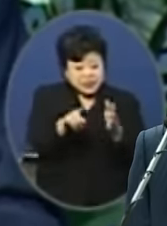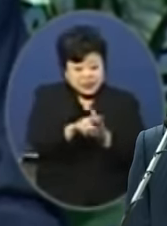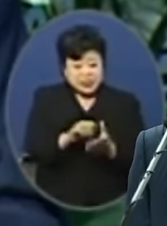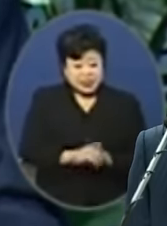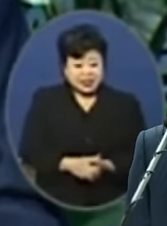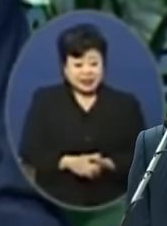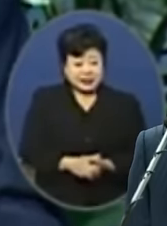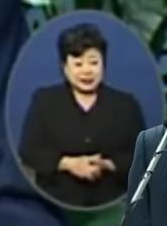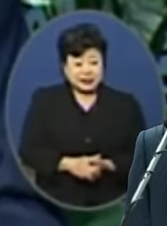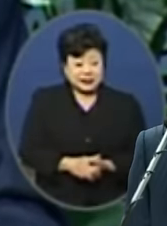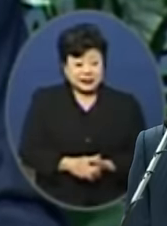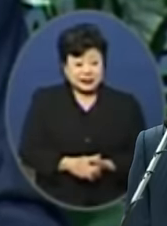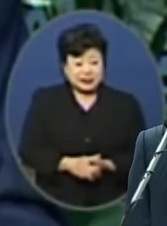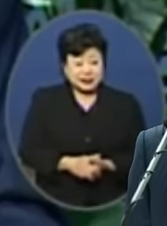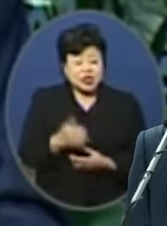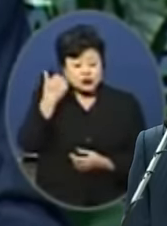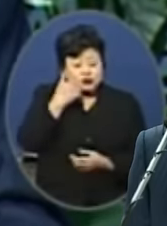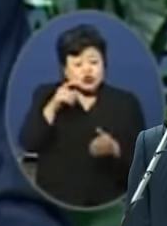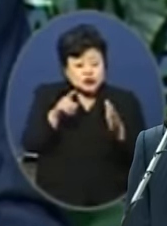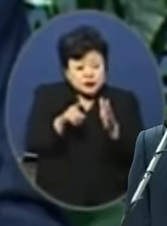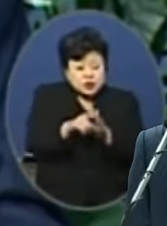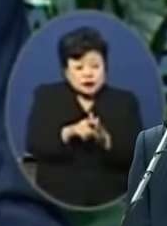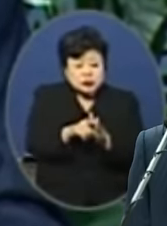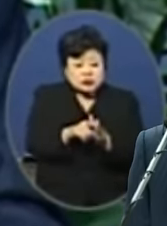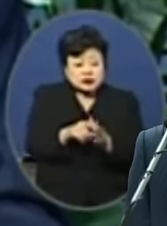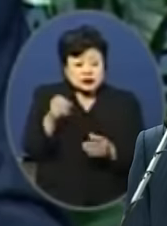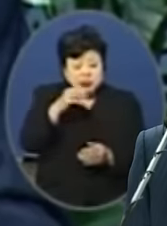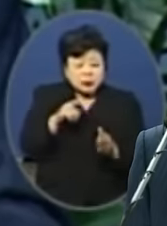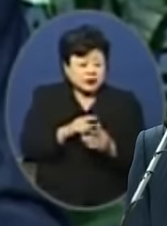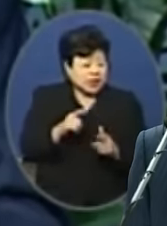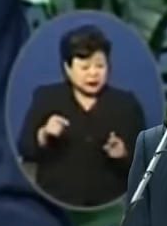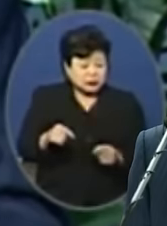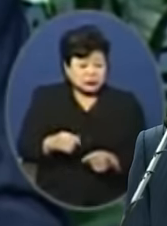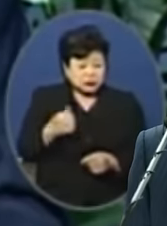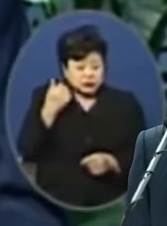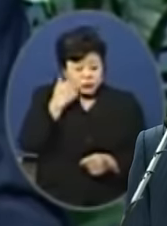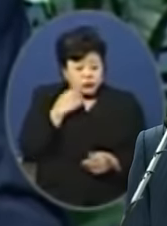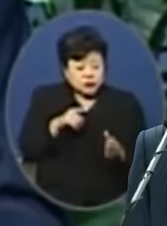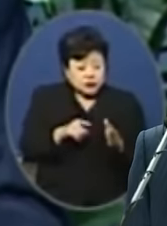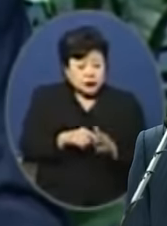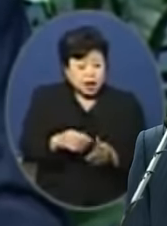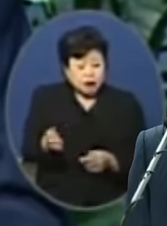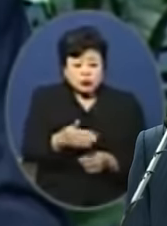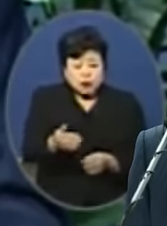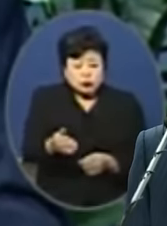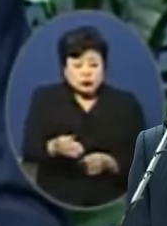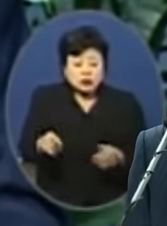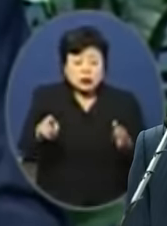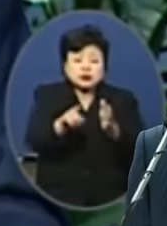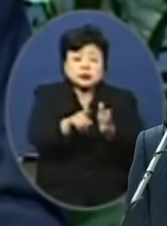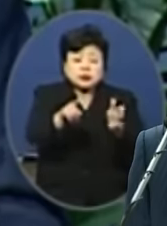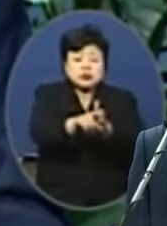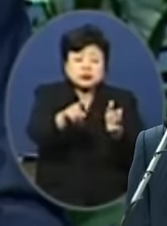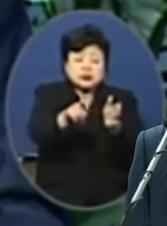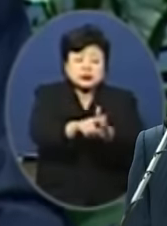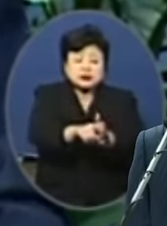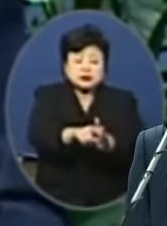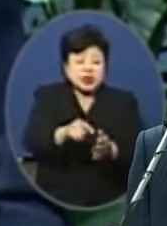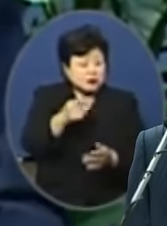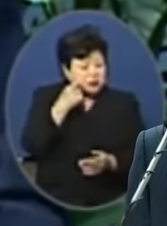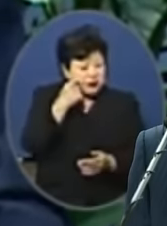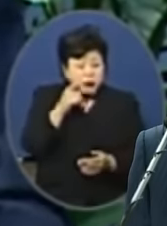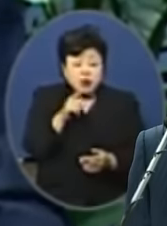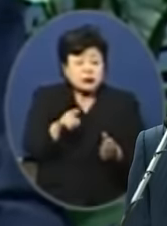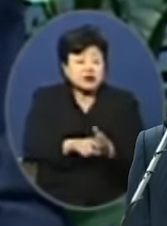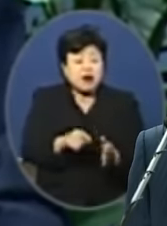믿는다. 누구를 믿는 것이지 그냥 믿는 것이 아닙니다. 아무것도 없이 믿습니다 믿습니다. 너 뭘